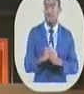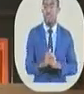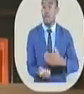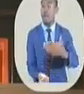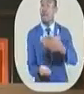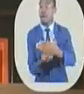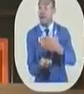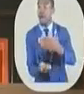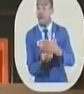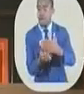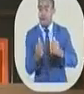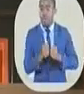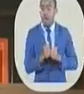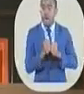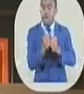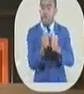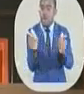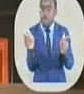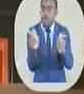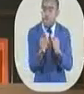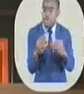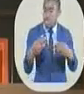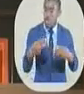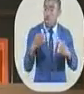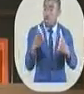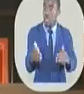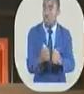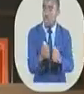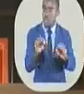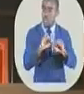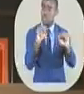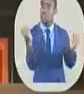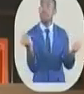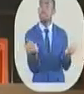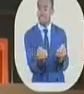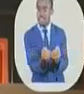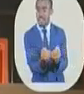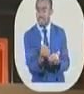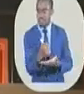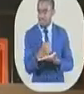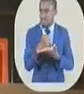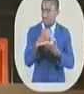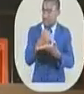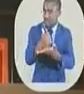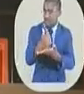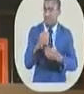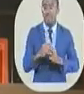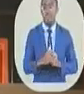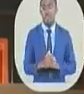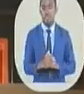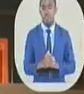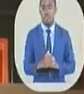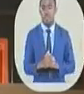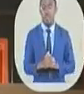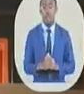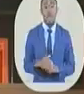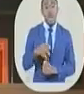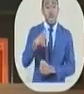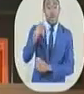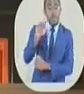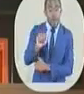économique, pour accompagner les petits commerces et les entreprises de services à la personne, les